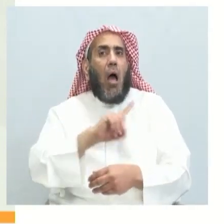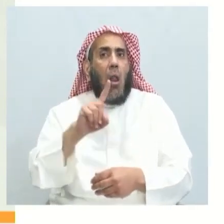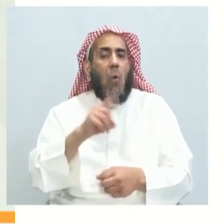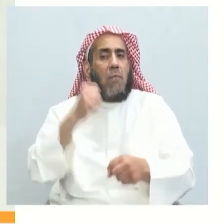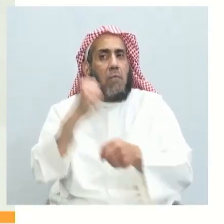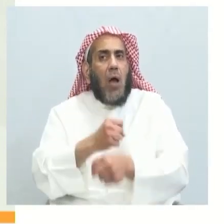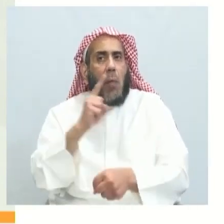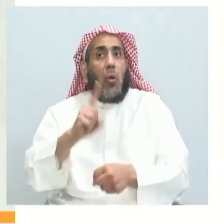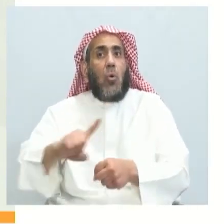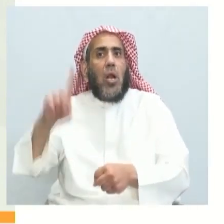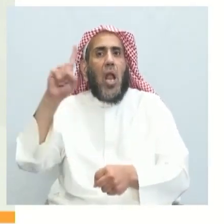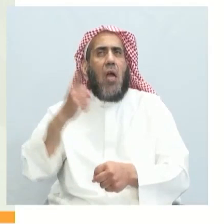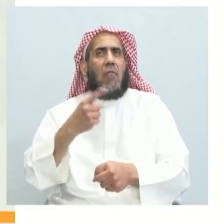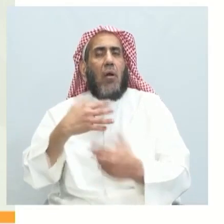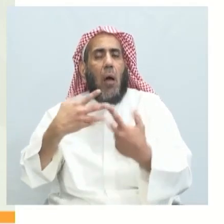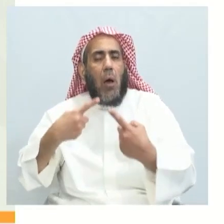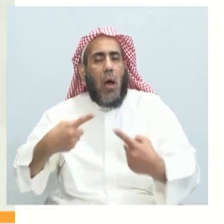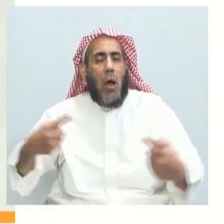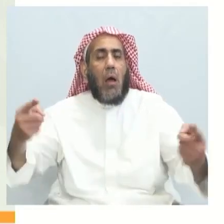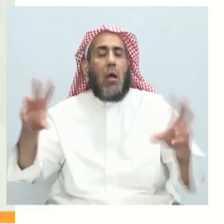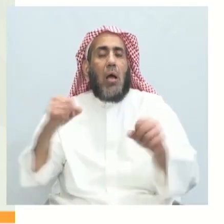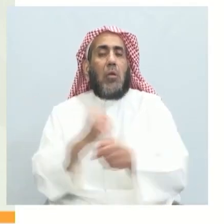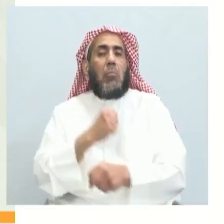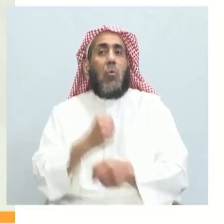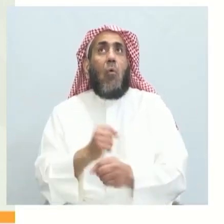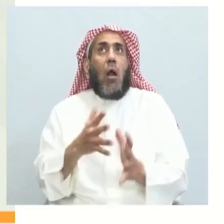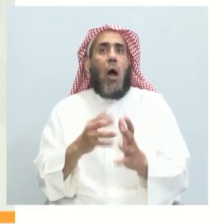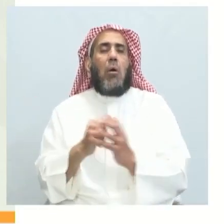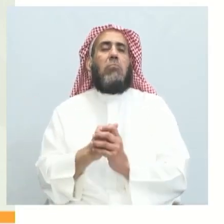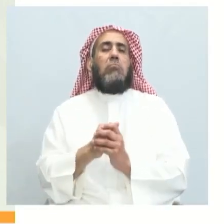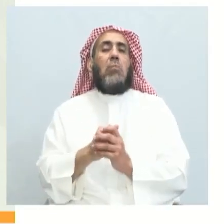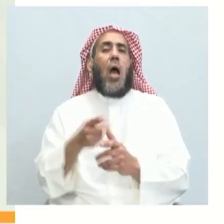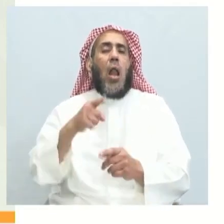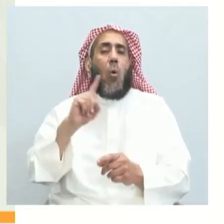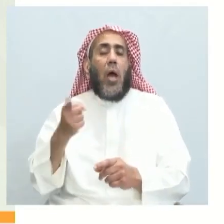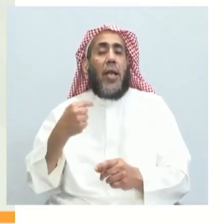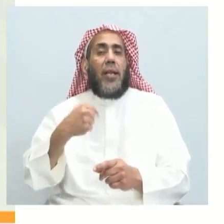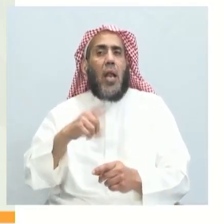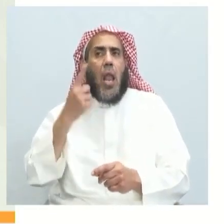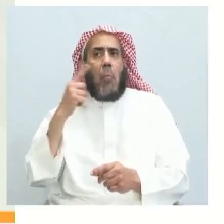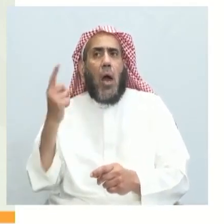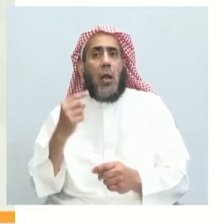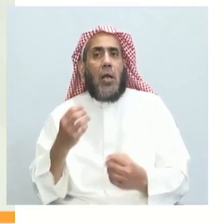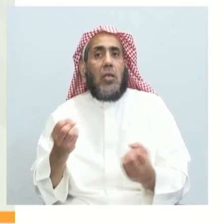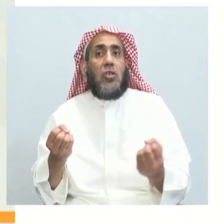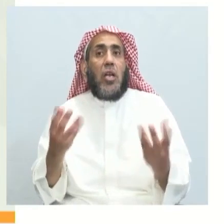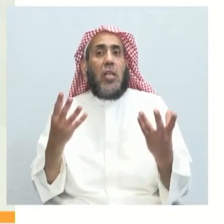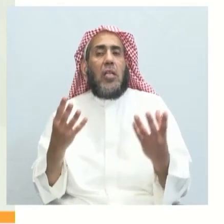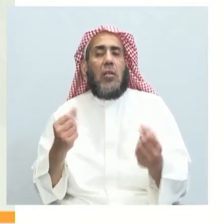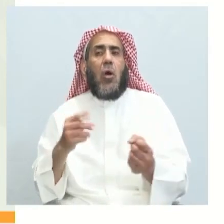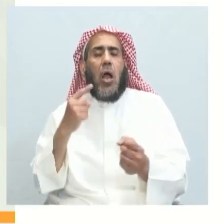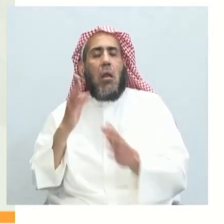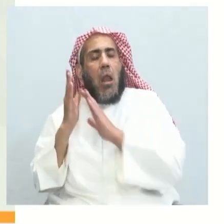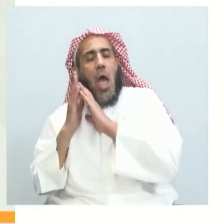فاعملوا لله في الرغبه كما تعملون له في الرهبه الا واني لم ارى كالجنه نام